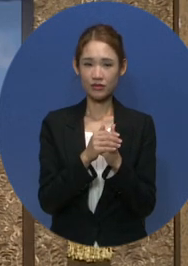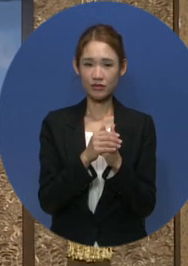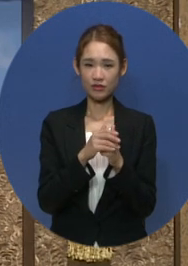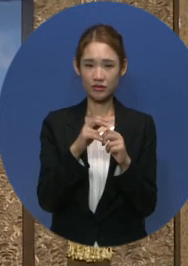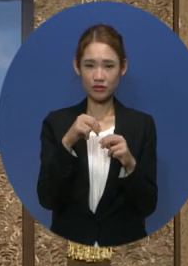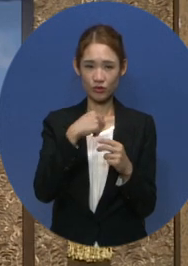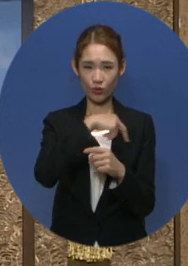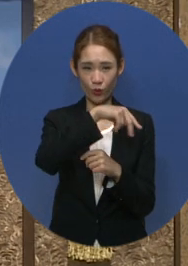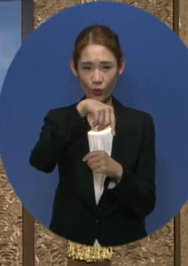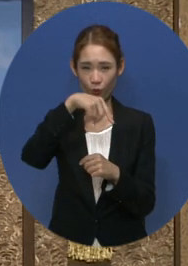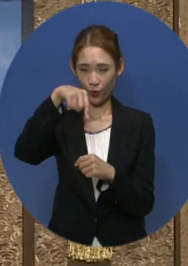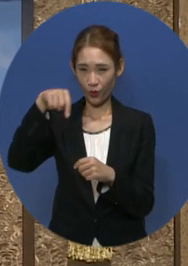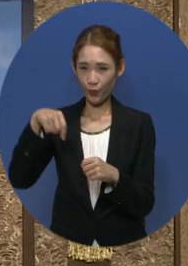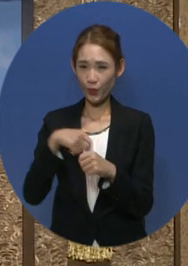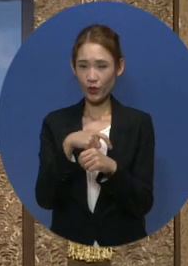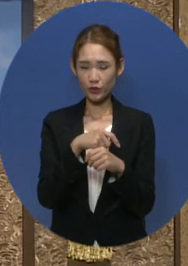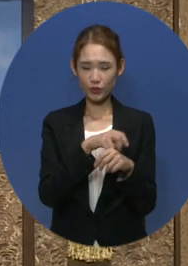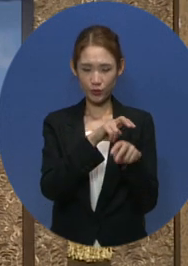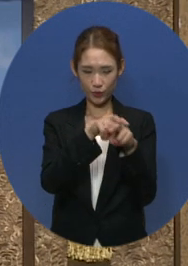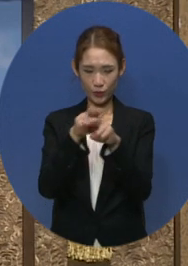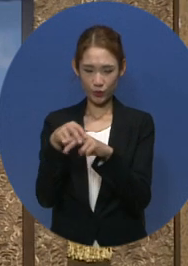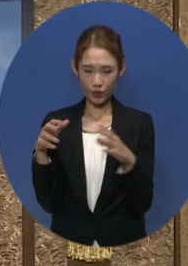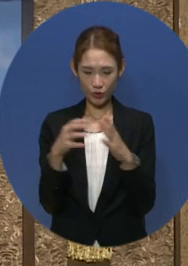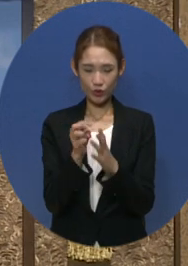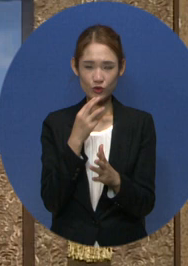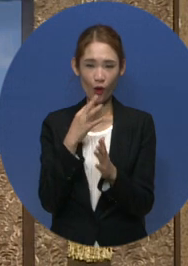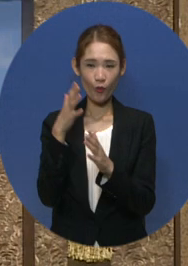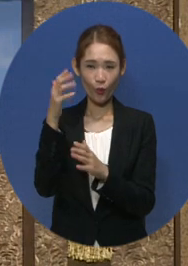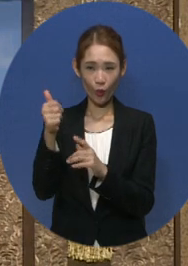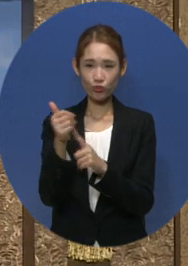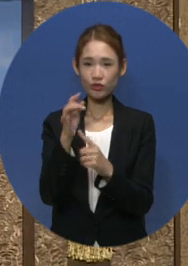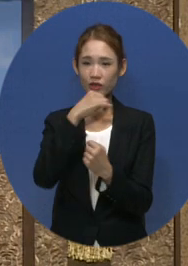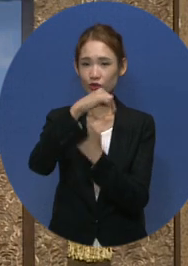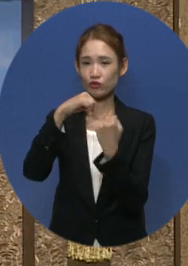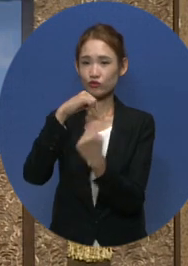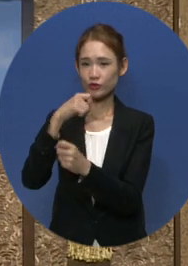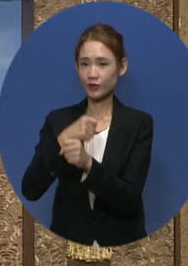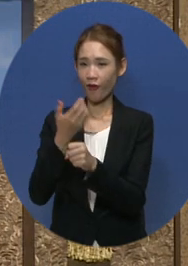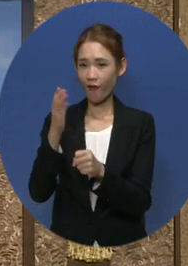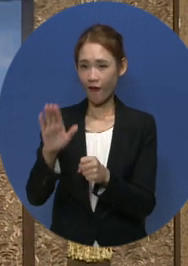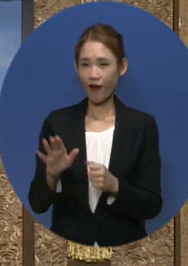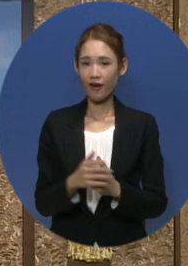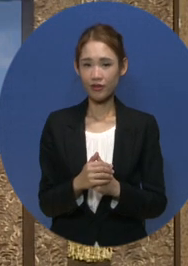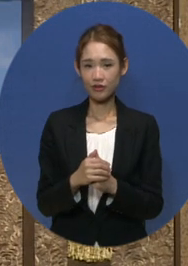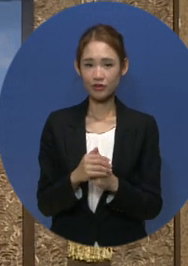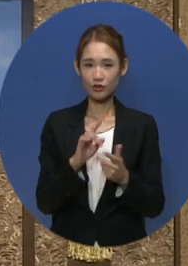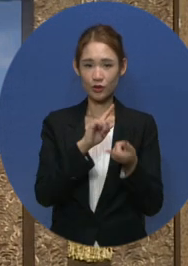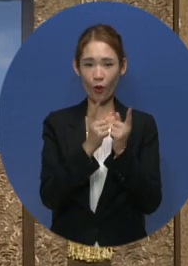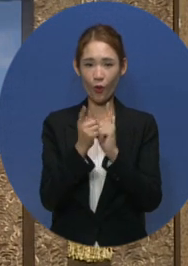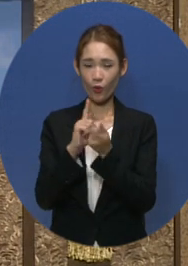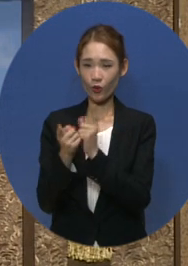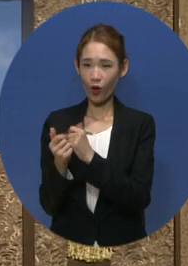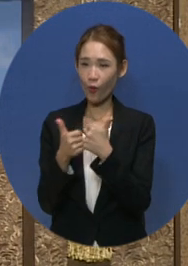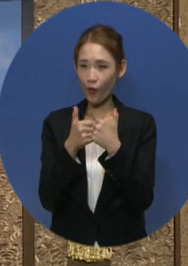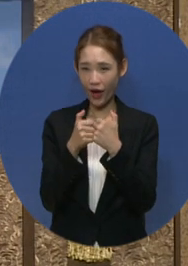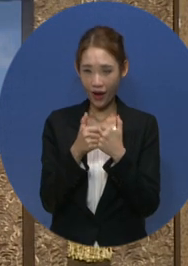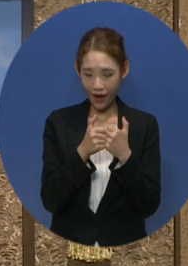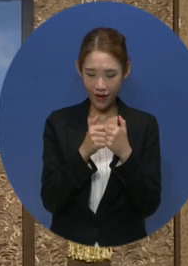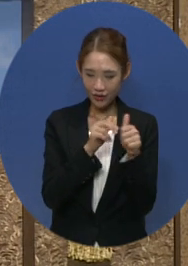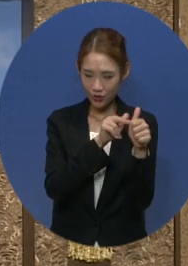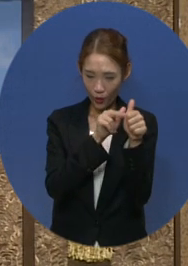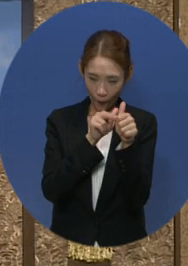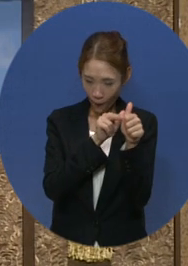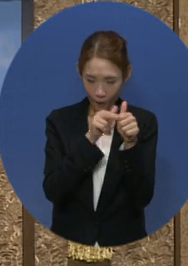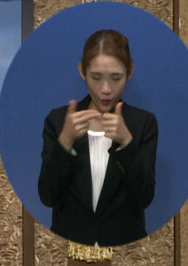모이기도 하고 또 서울 본부에서 모이기도 하는데 그럴 때 이제 네. 서로 회의를 통해서 이제 정보도